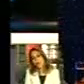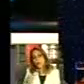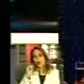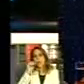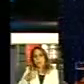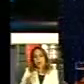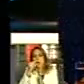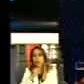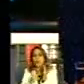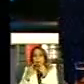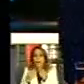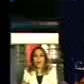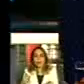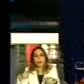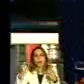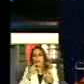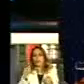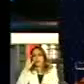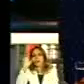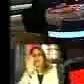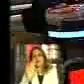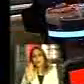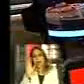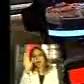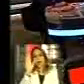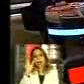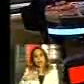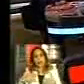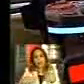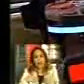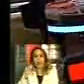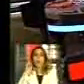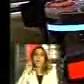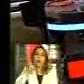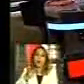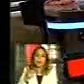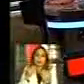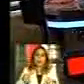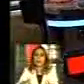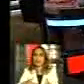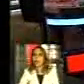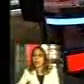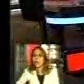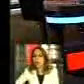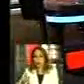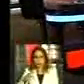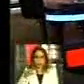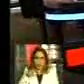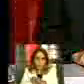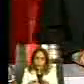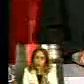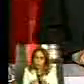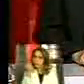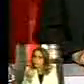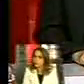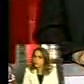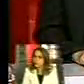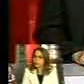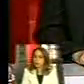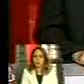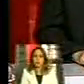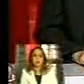משהו תרבותי, אסור לראות איזה הצגה, מחרותיים יגבילו הפלות. זאת אומרת, איפה זה התערבות? מאוד תקדימית. לא יודעת איך ספר